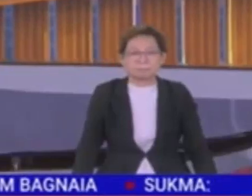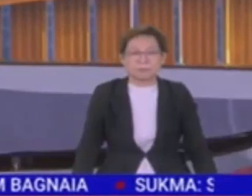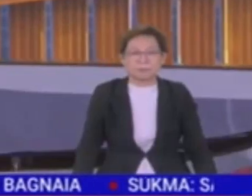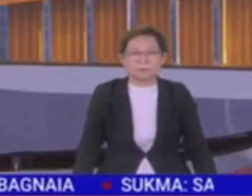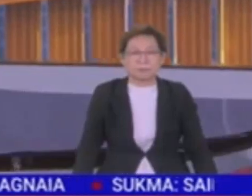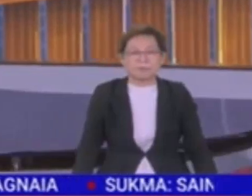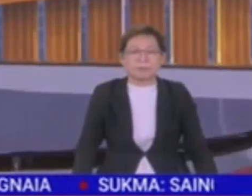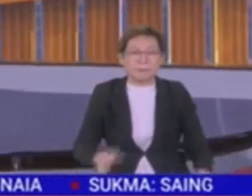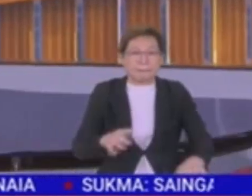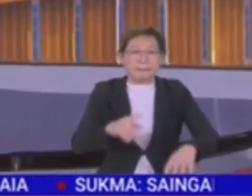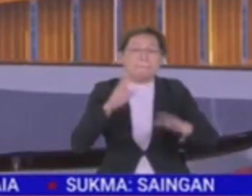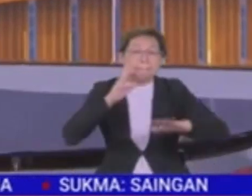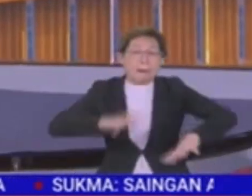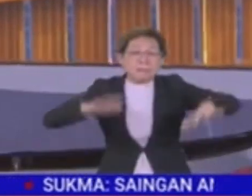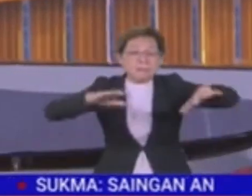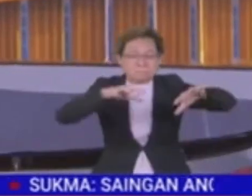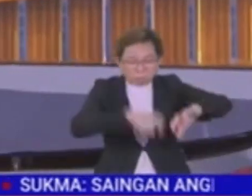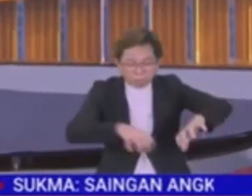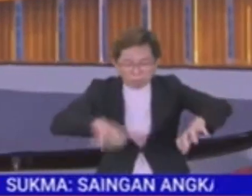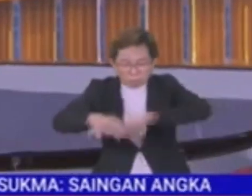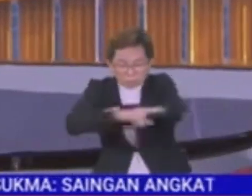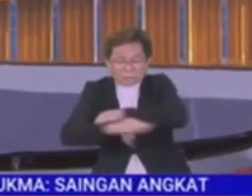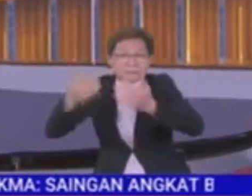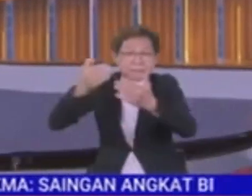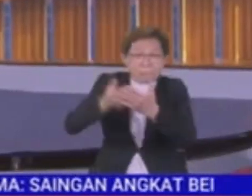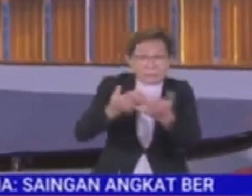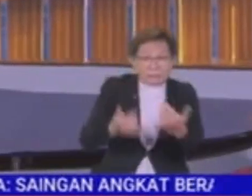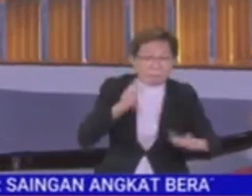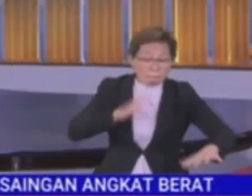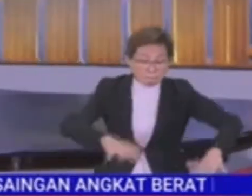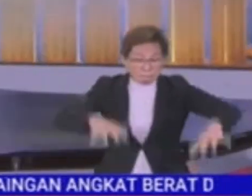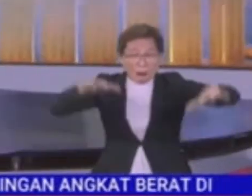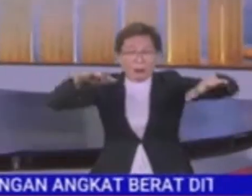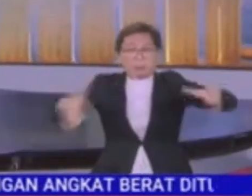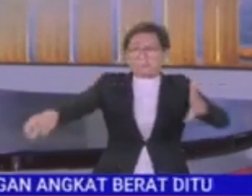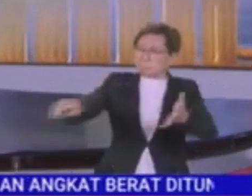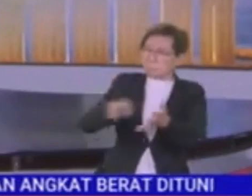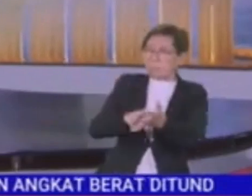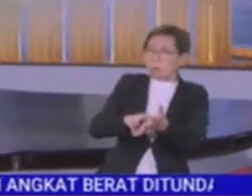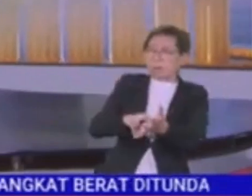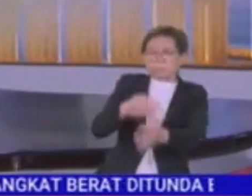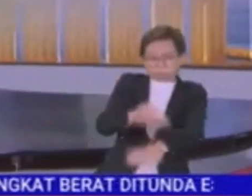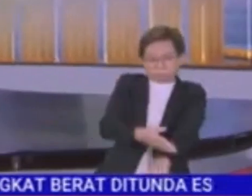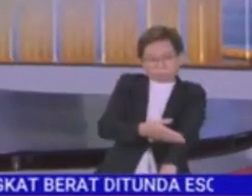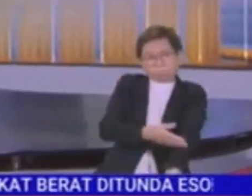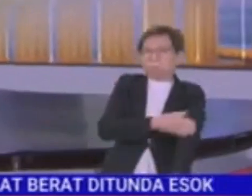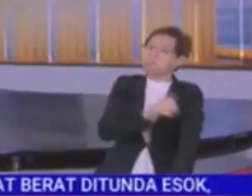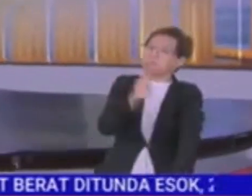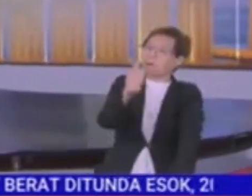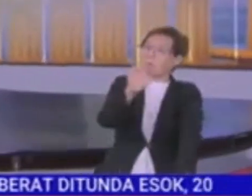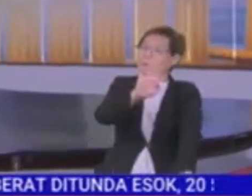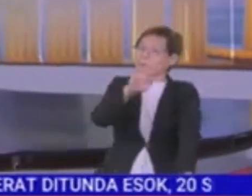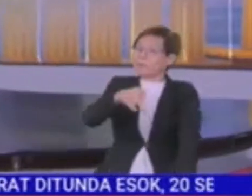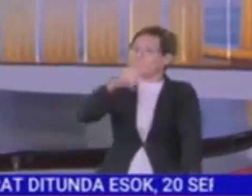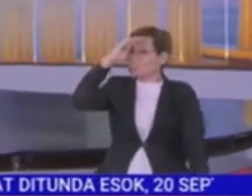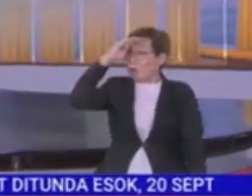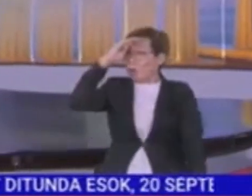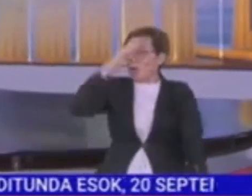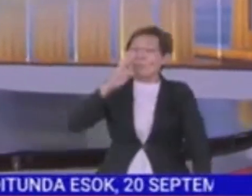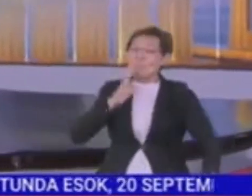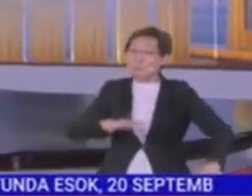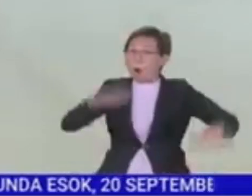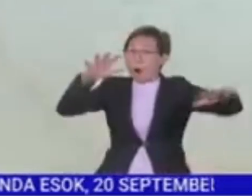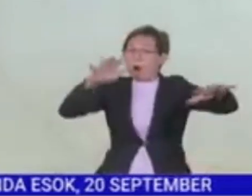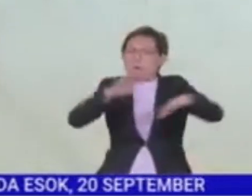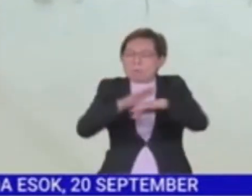Perkembangan semasa banjir di beberapa negeri. Setakat ini, situasi banjir dilaporkan semakin pulih. Di Batu Pahat, Johor, situasi